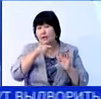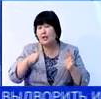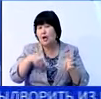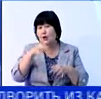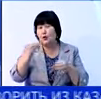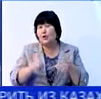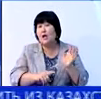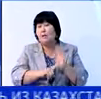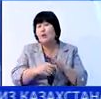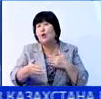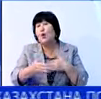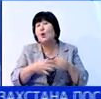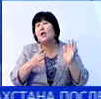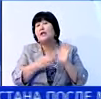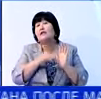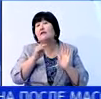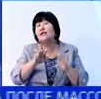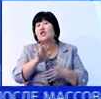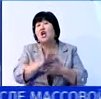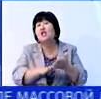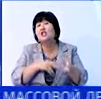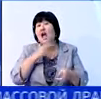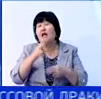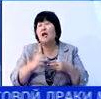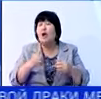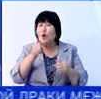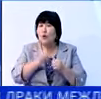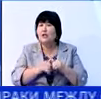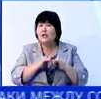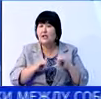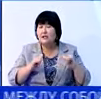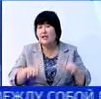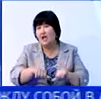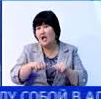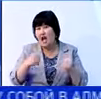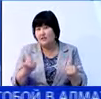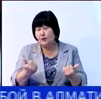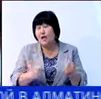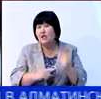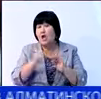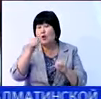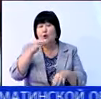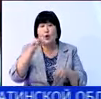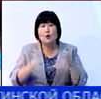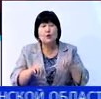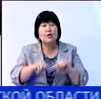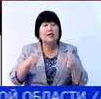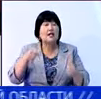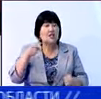городской суд поступило около 9 тысяч заявлений. Участились случаи разводов. С начала года судом